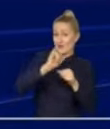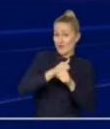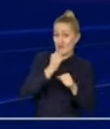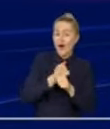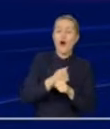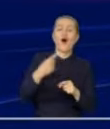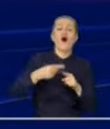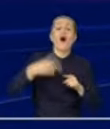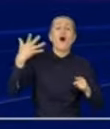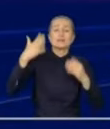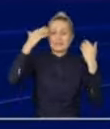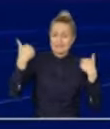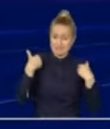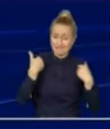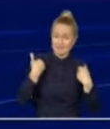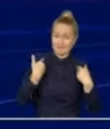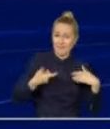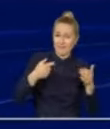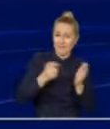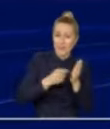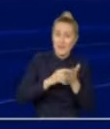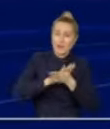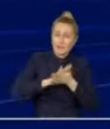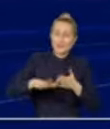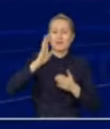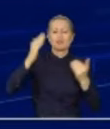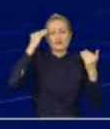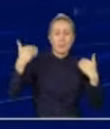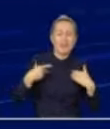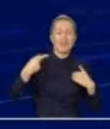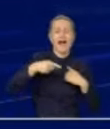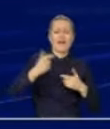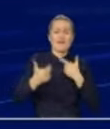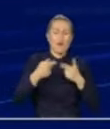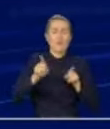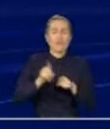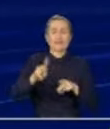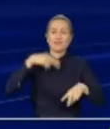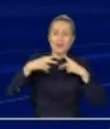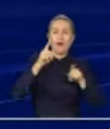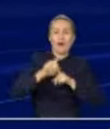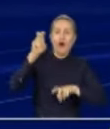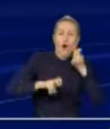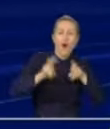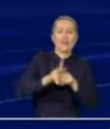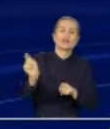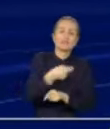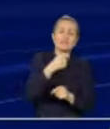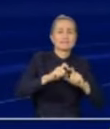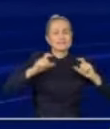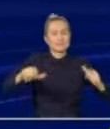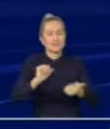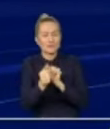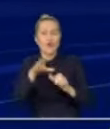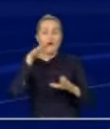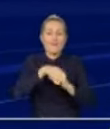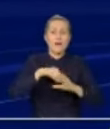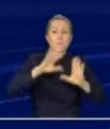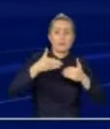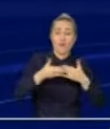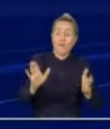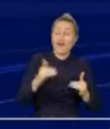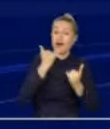sanitarnym otwarte będą hotele, kina, teatry, baseny, stoki narciarskie oraz zewnętrzne boiska i korty. Jeśli poluzowanie restrykcji